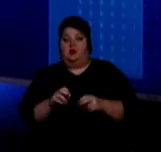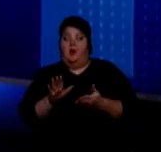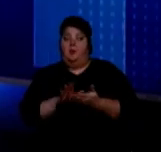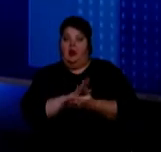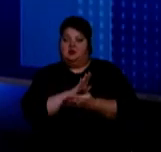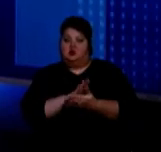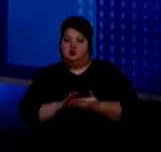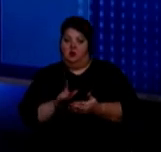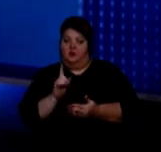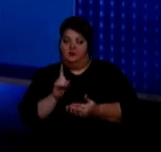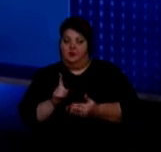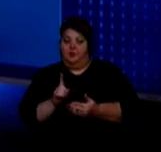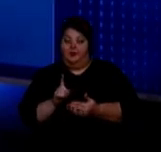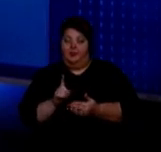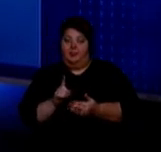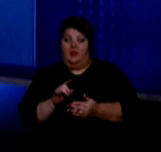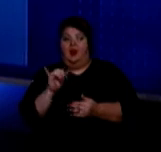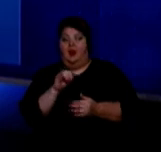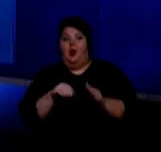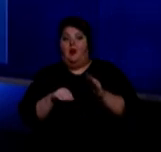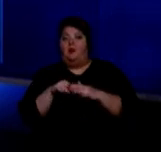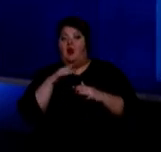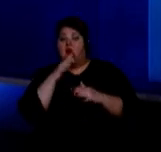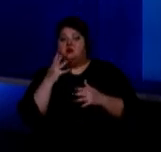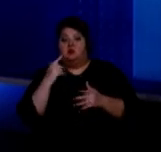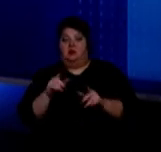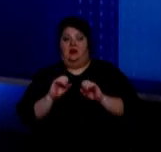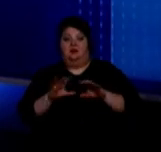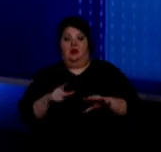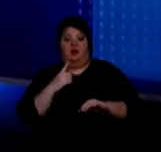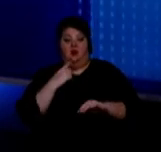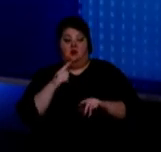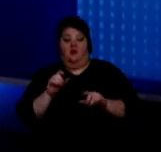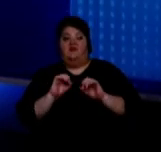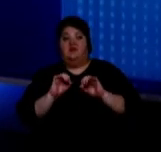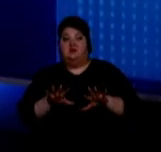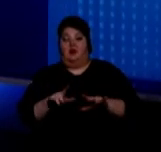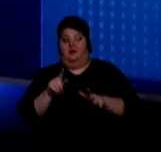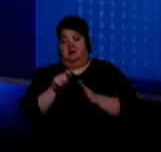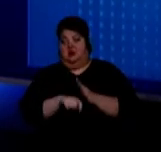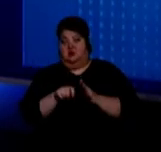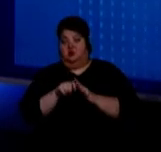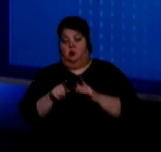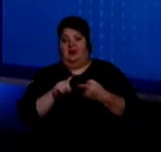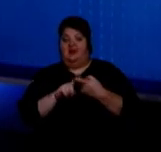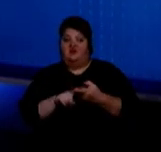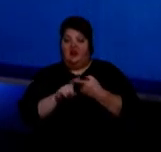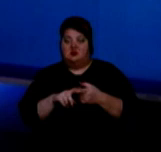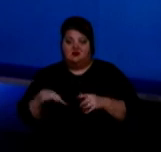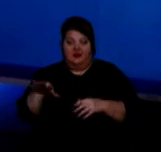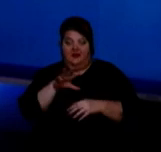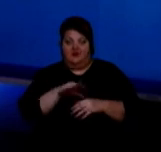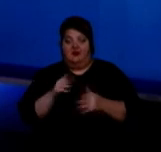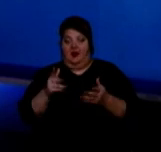Тобто, безкоштовно. Це і під час, як він здає кров, він вже здав, його кров тестується і на інфекції всі, які,